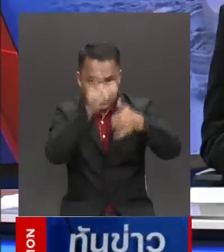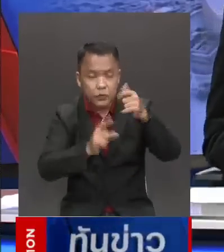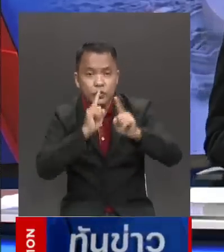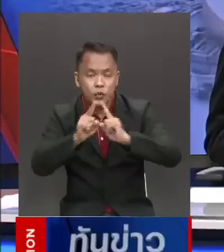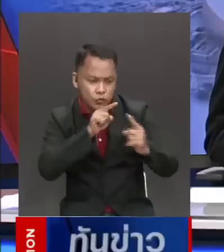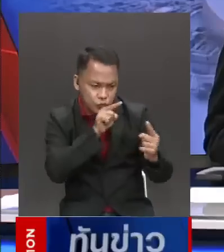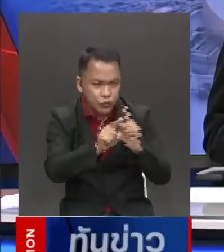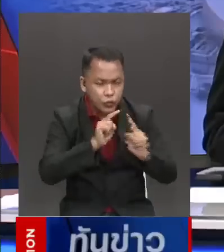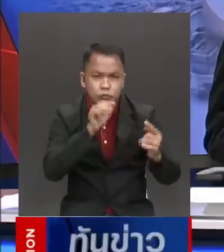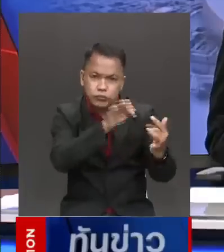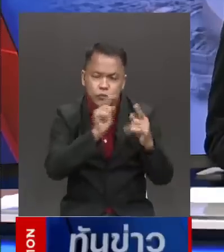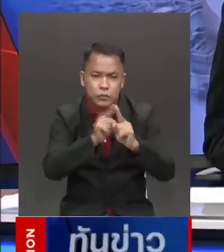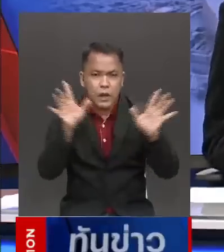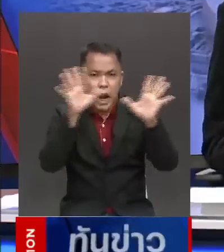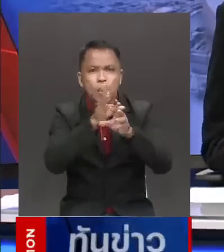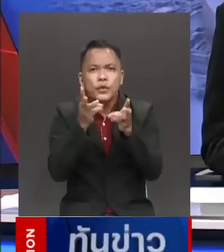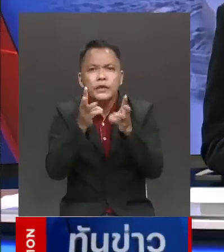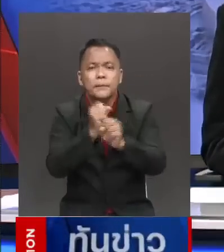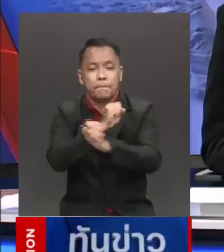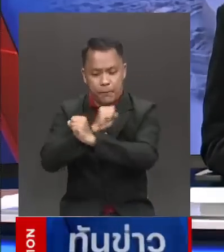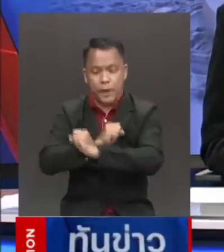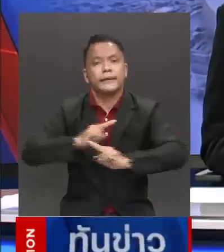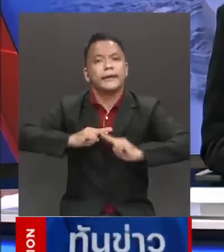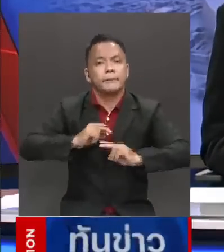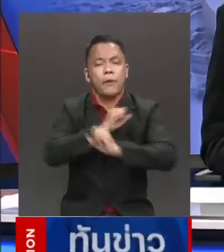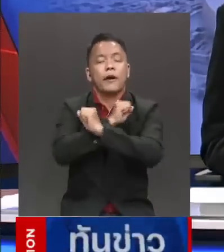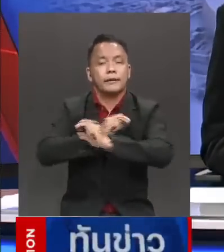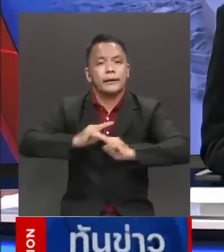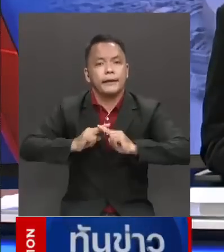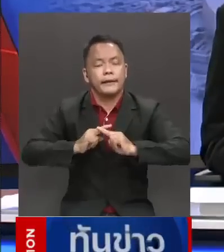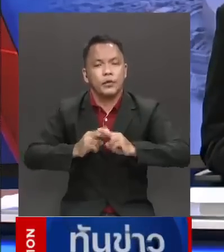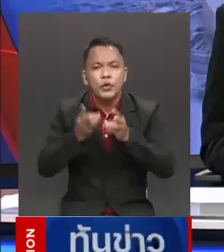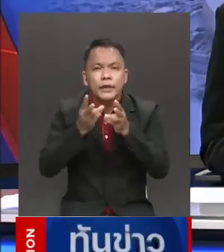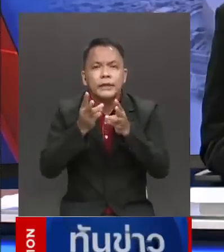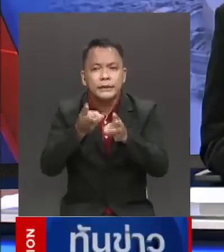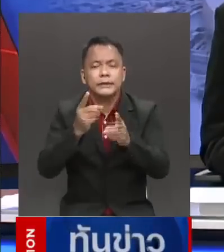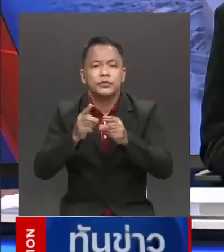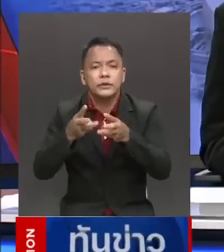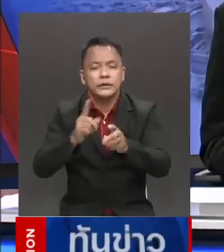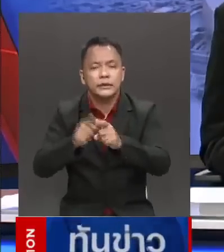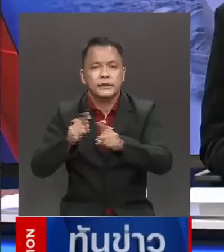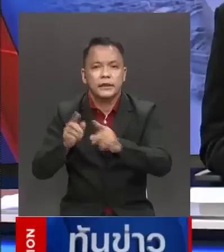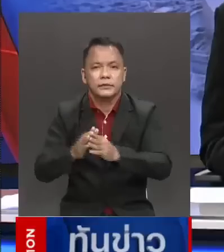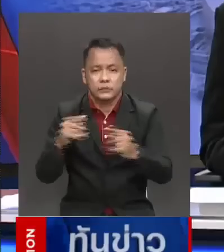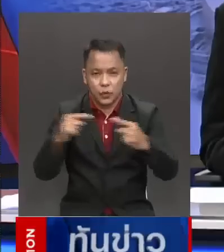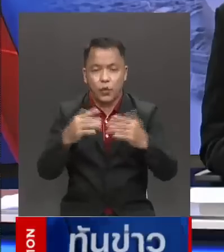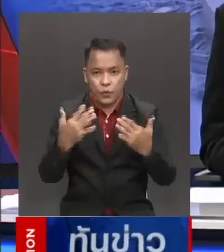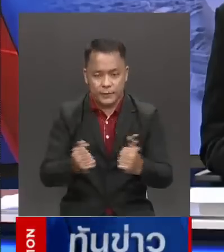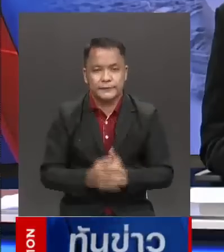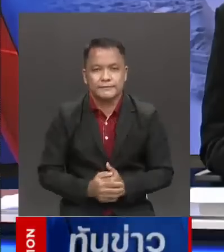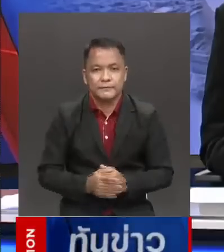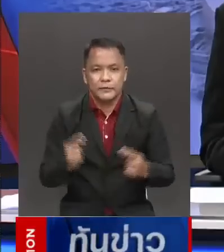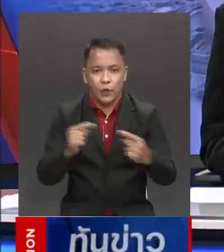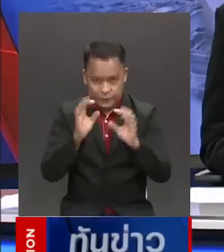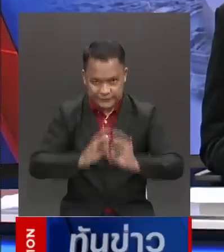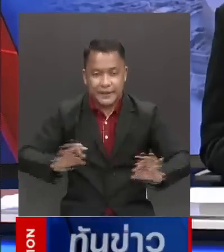ท่าที่สัมผัสลักษณะเหมือนเป็นกลไกในการป้องกันตัวคือก็ต้องหาทางออกร่วมกันแล้วค่ะสำหรับประเด็นนี้นะคะคุณผู้ชมเป็น